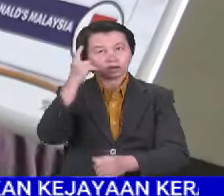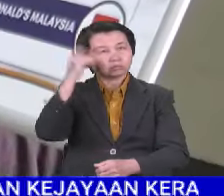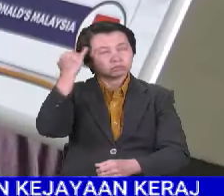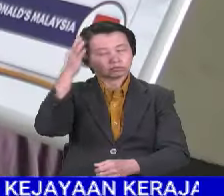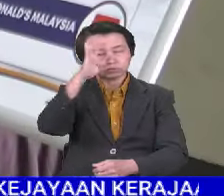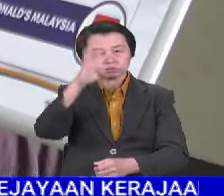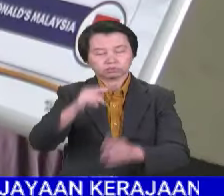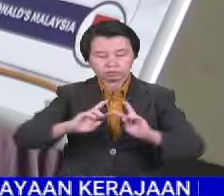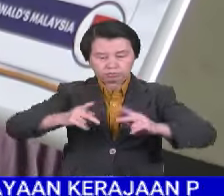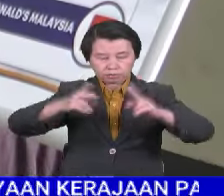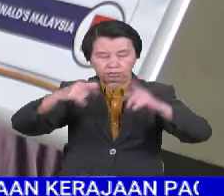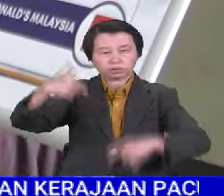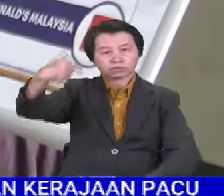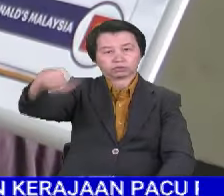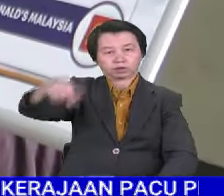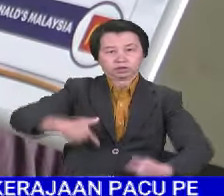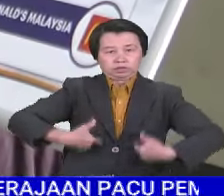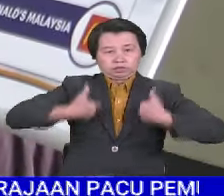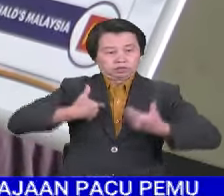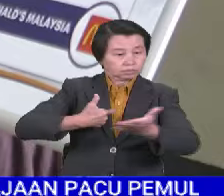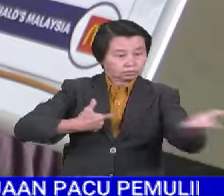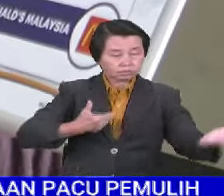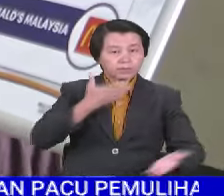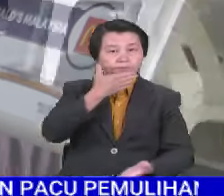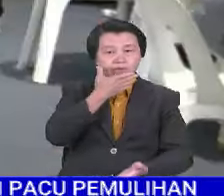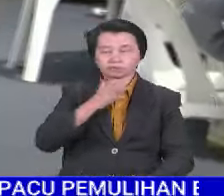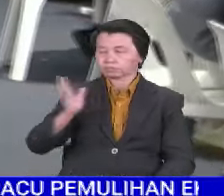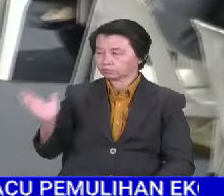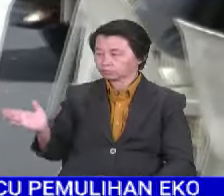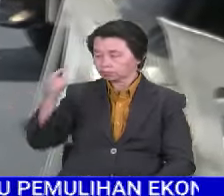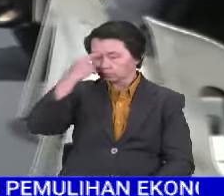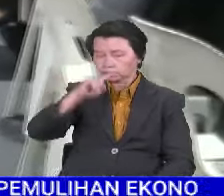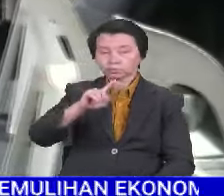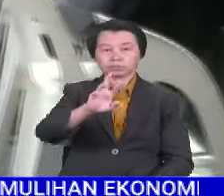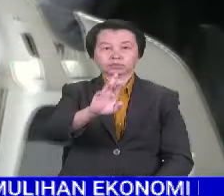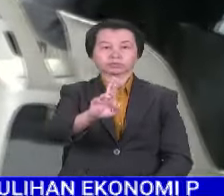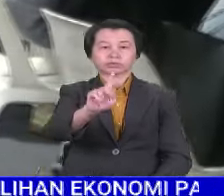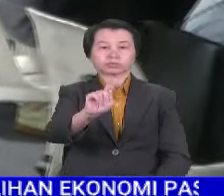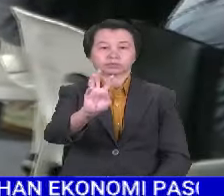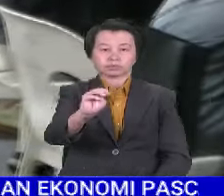alternatif dalam meningkatkan kualiti hidup mereka. Muhammad Dasami, RTM.